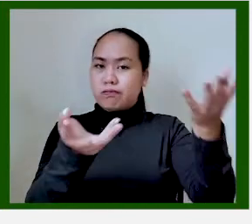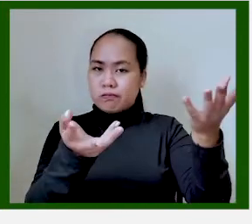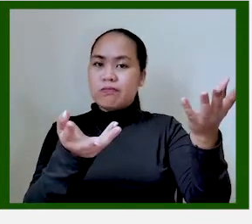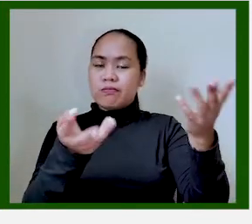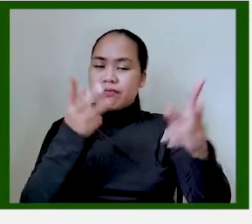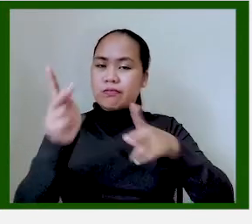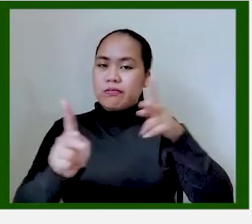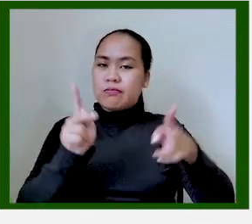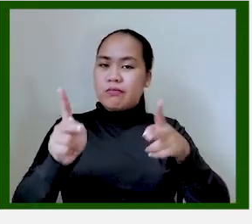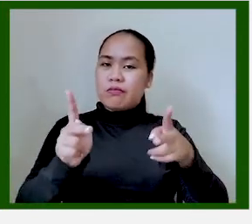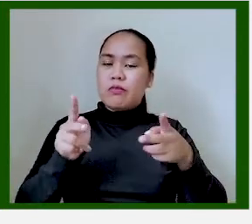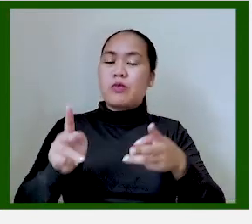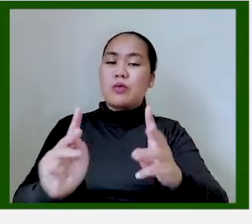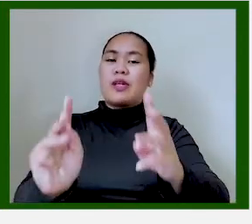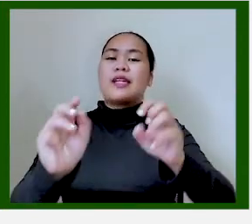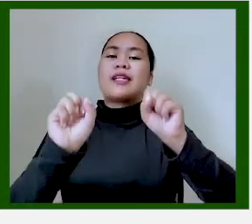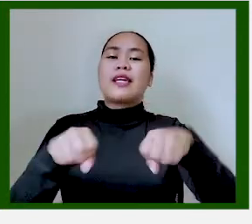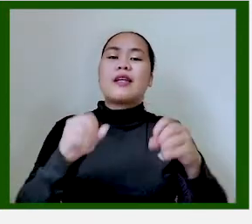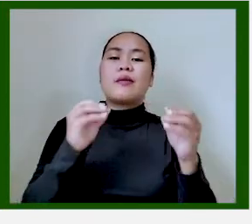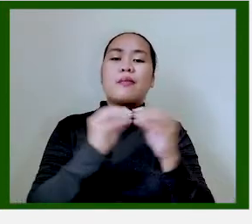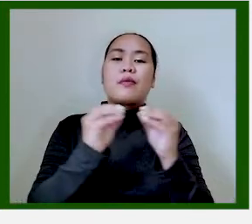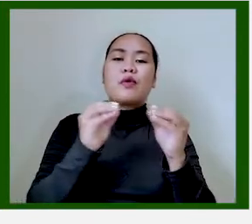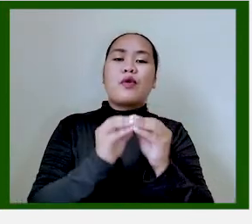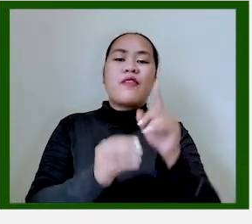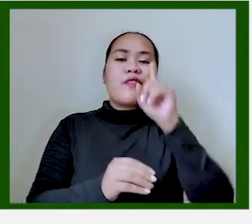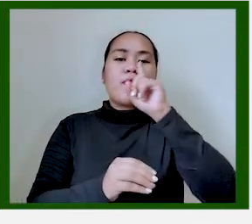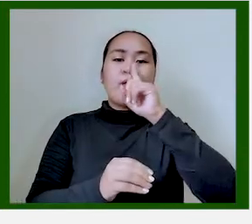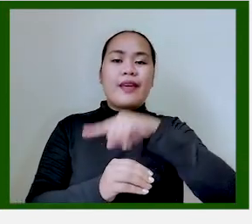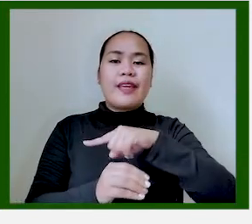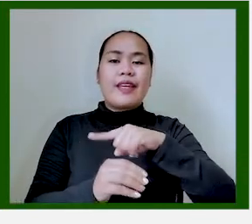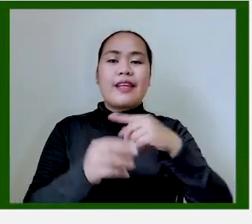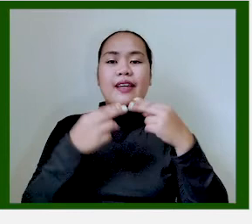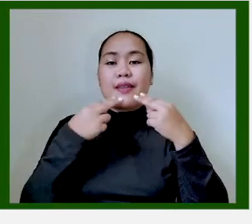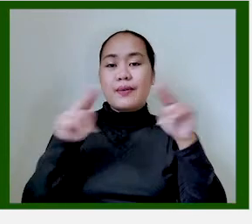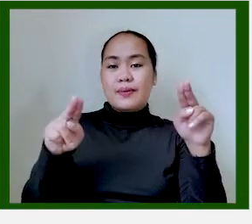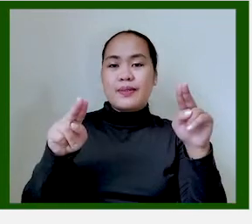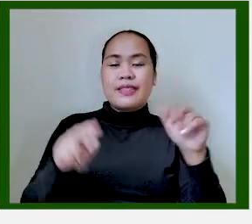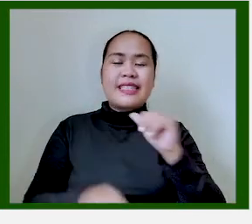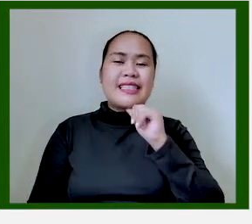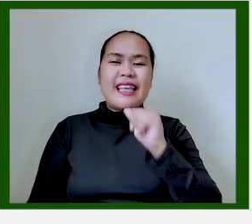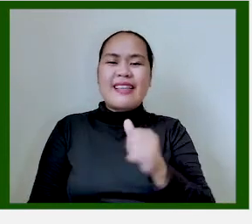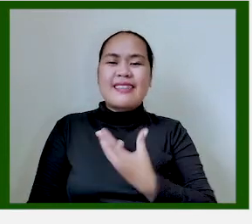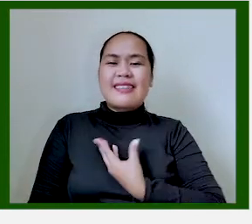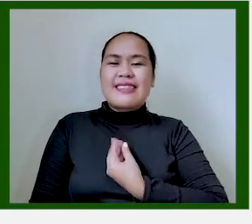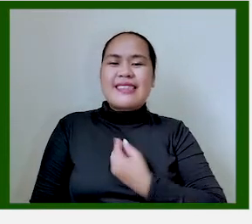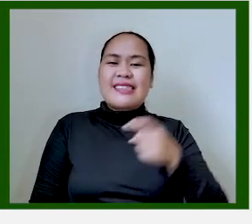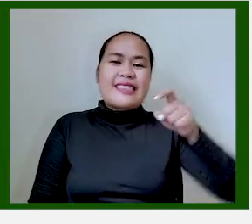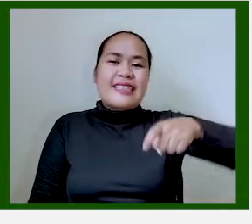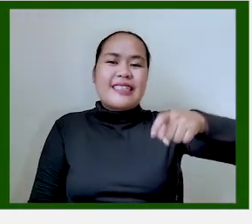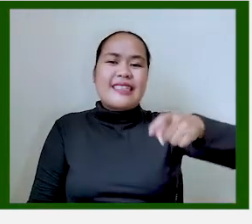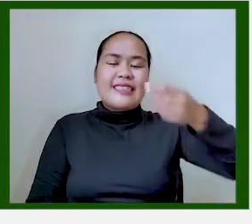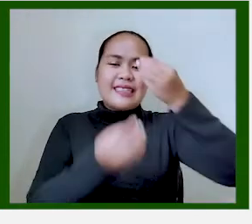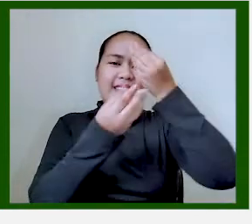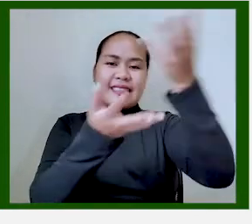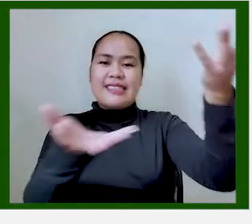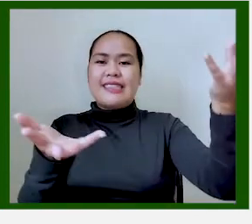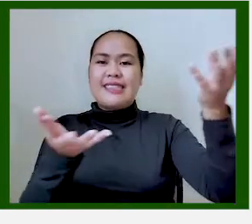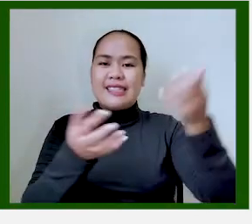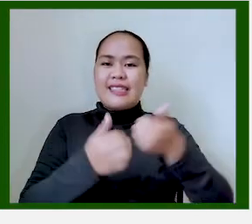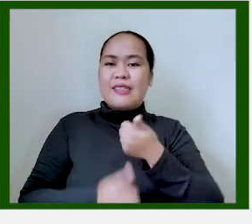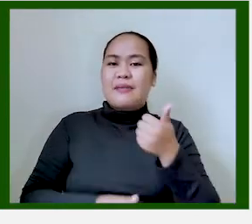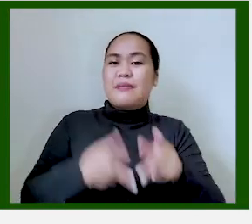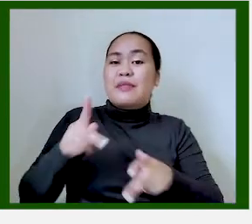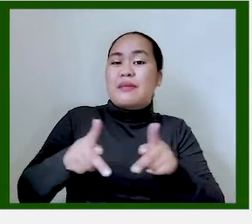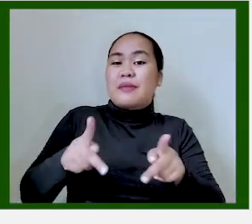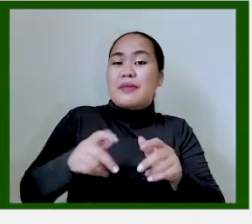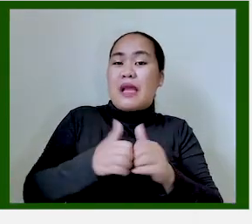Napipigilan natin ang pagkalat ng fake news and yung unnecessary fear na nabibigay natin sa mga kapitbahay natin ay naiiwasan din